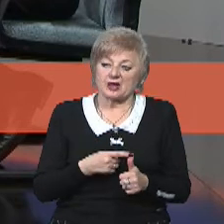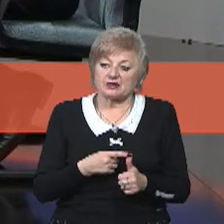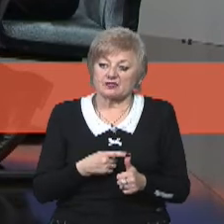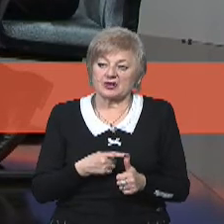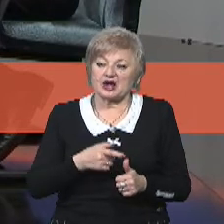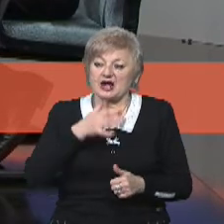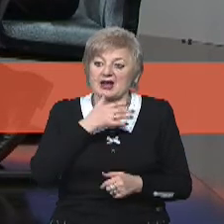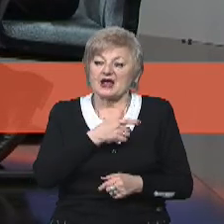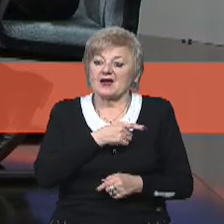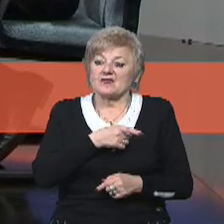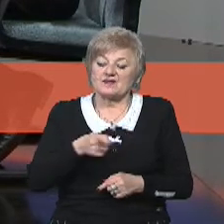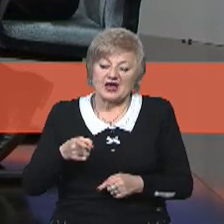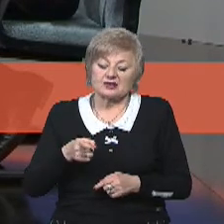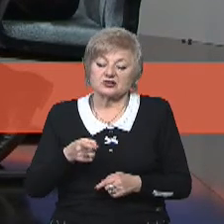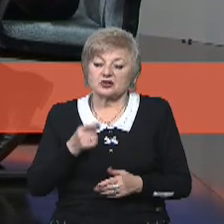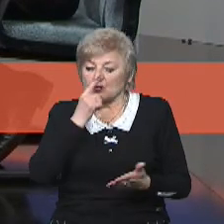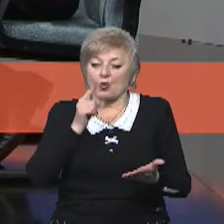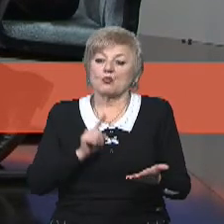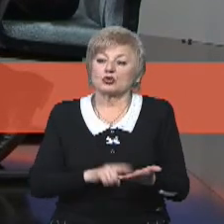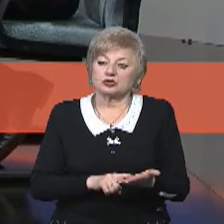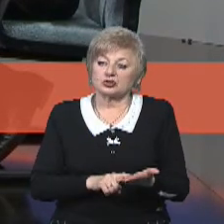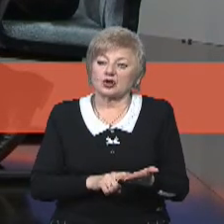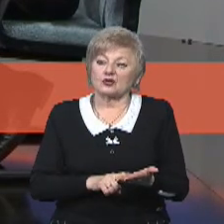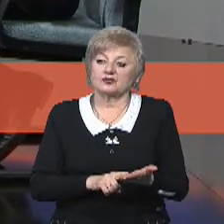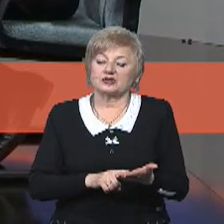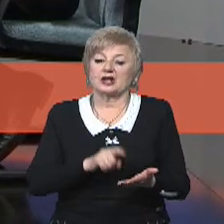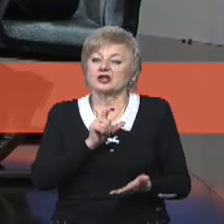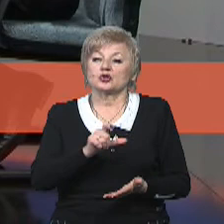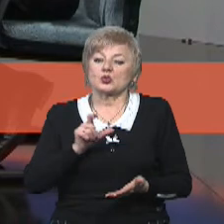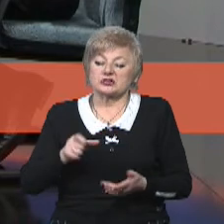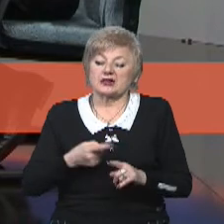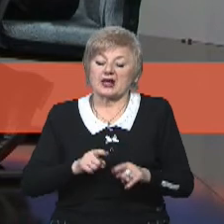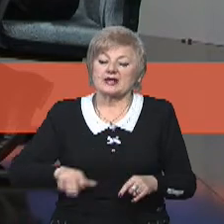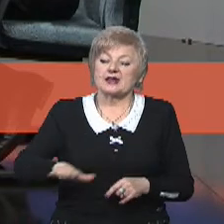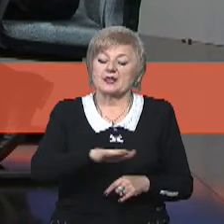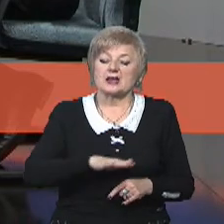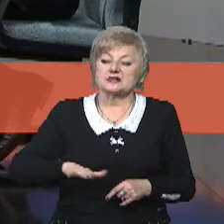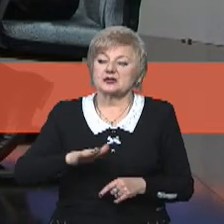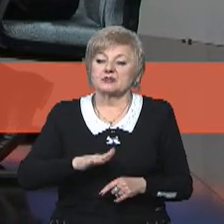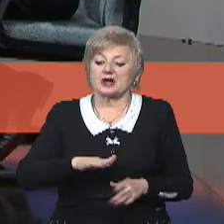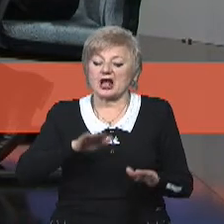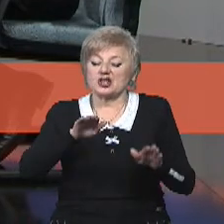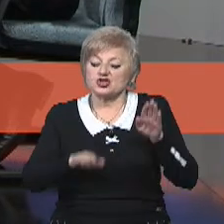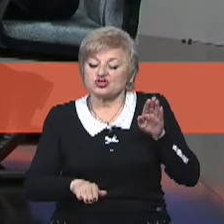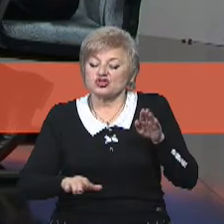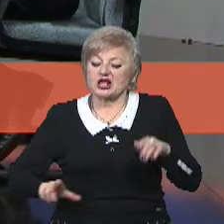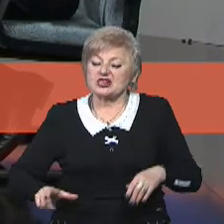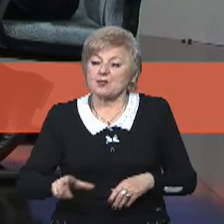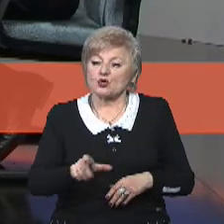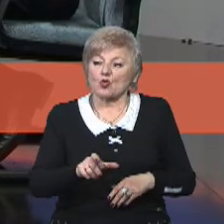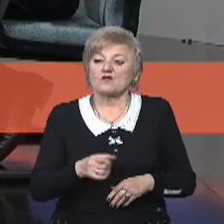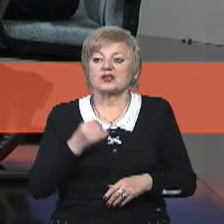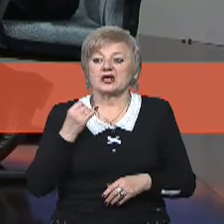це часу проникнення ранньоскіфського населення на цю територію Нижнього Подніпров'я, та